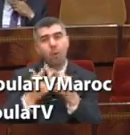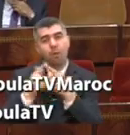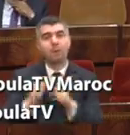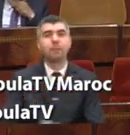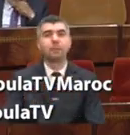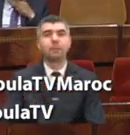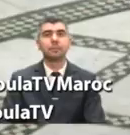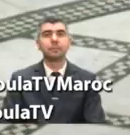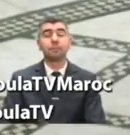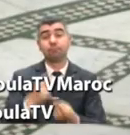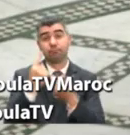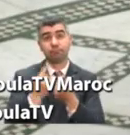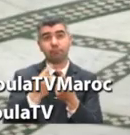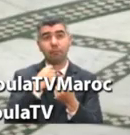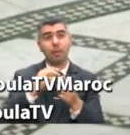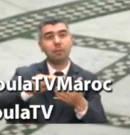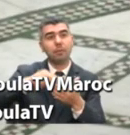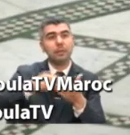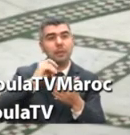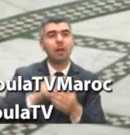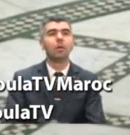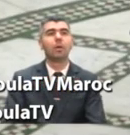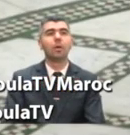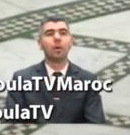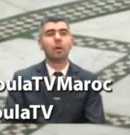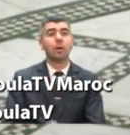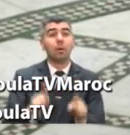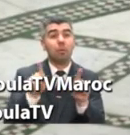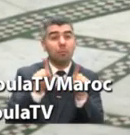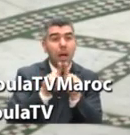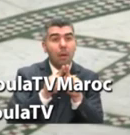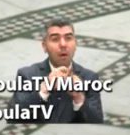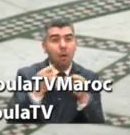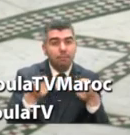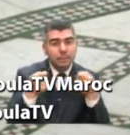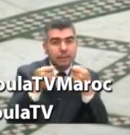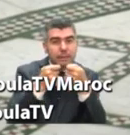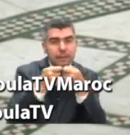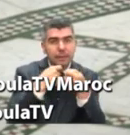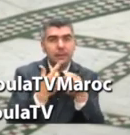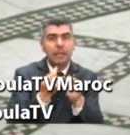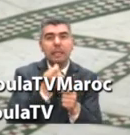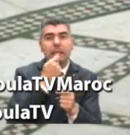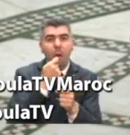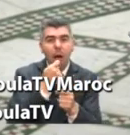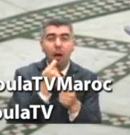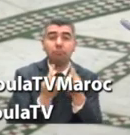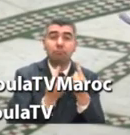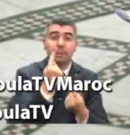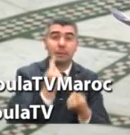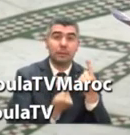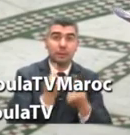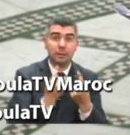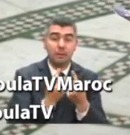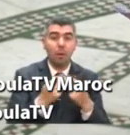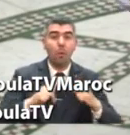الاحتياطي اللي صدر فيه مرسوم في 2002، واللي حقيقة ما كيلائمش الأدوية كمادة. وحنا اليوم مع وزارة